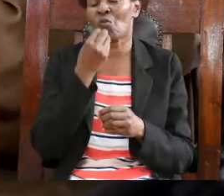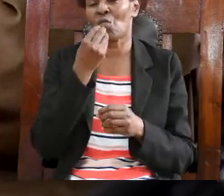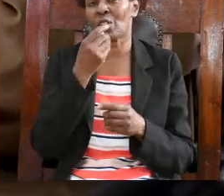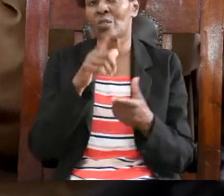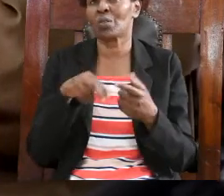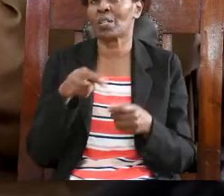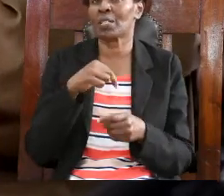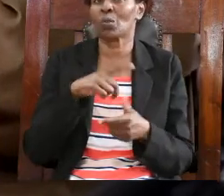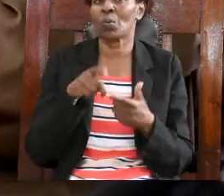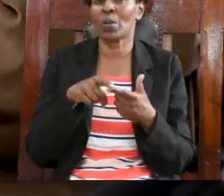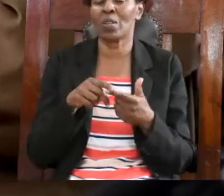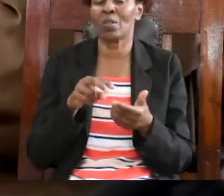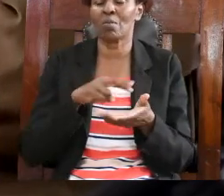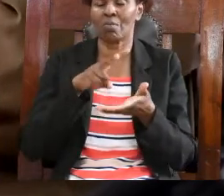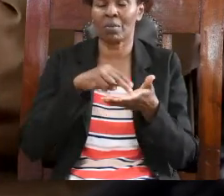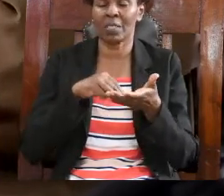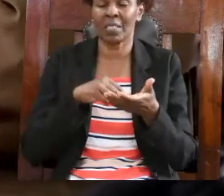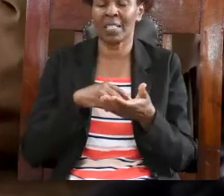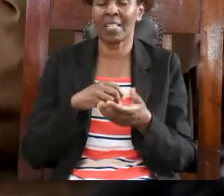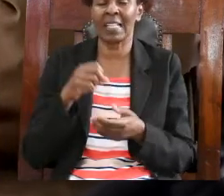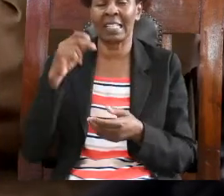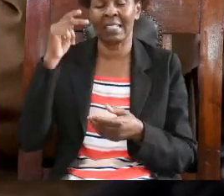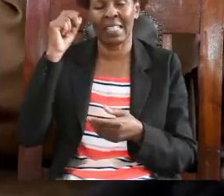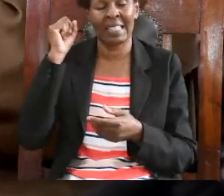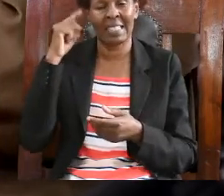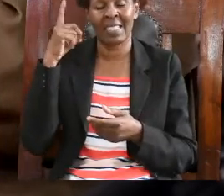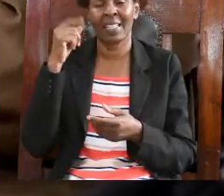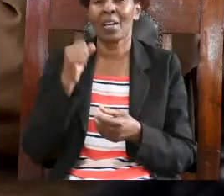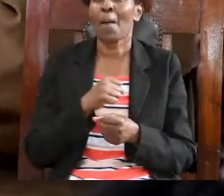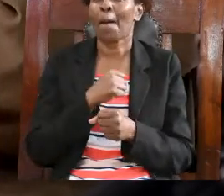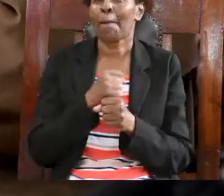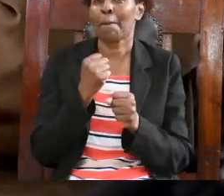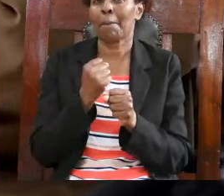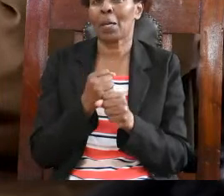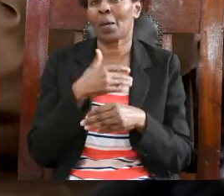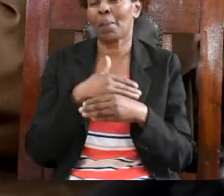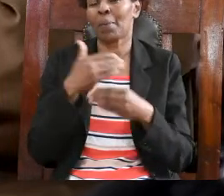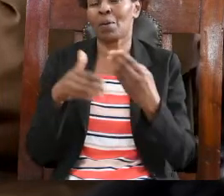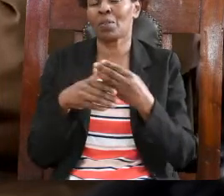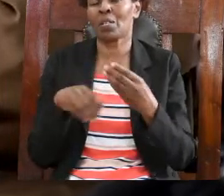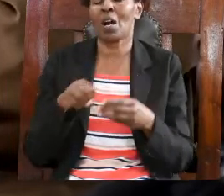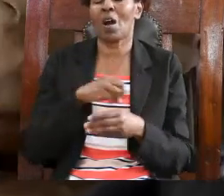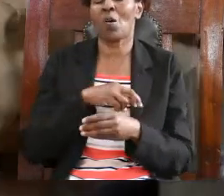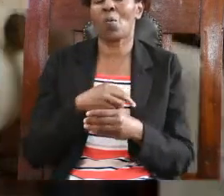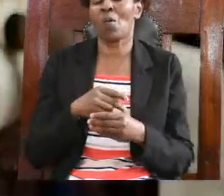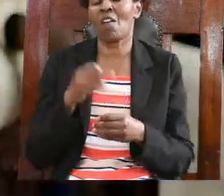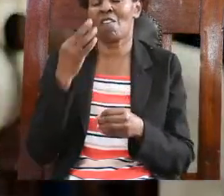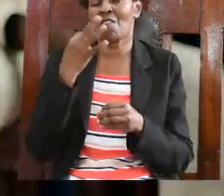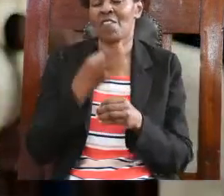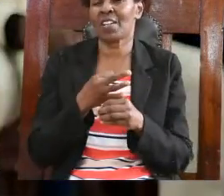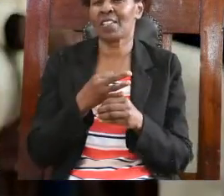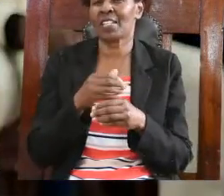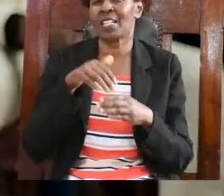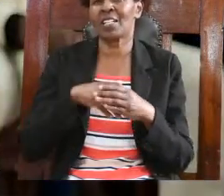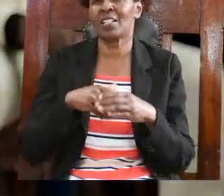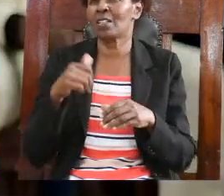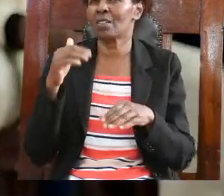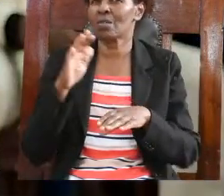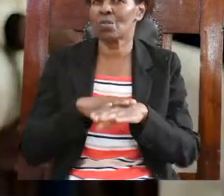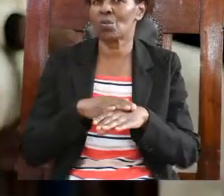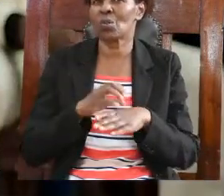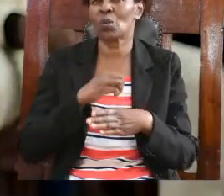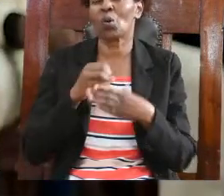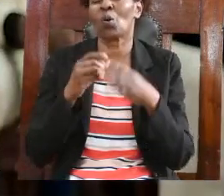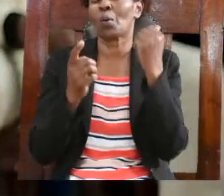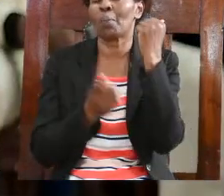Tunapolisoma, tunapolitafakari, linajenga imani yetu. Tunajua kusimama hata wakati wa shida na matatizo,